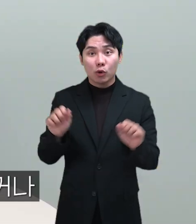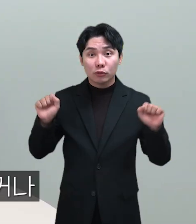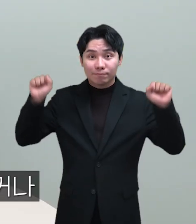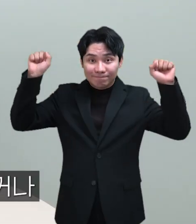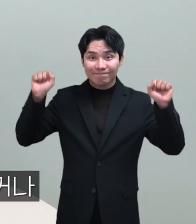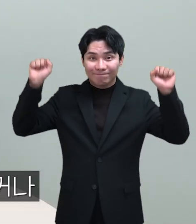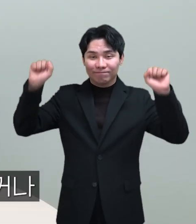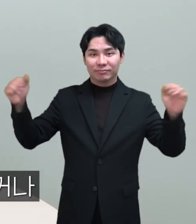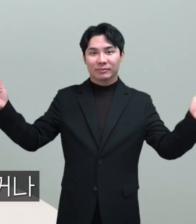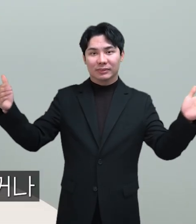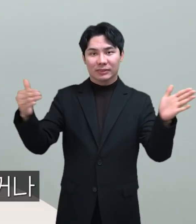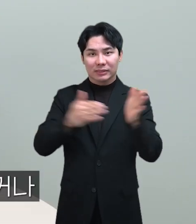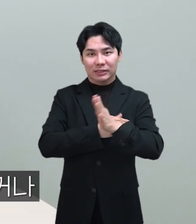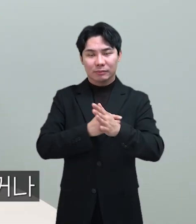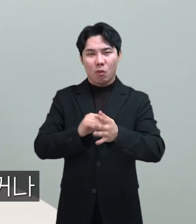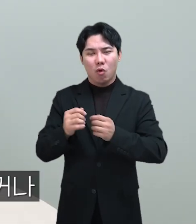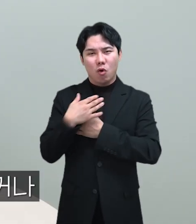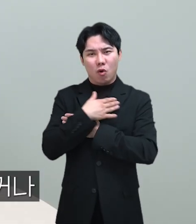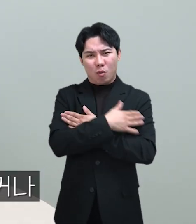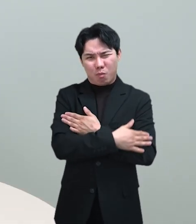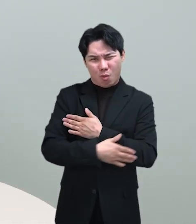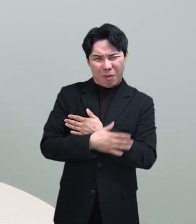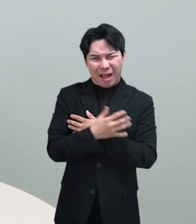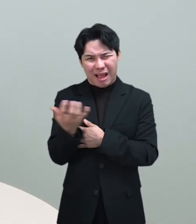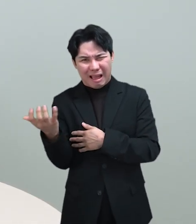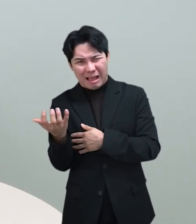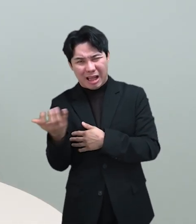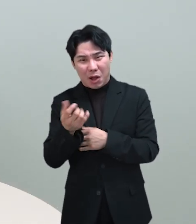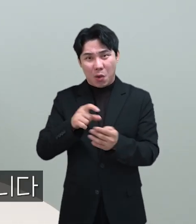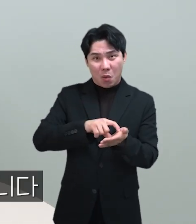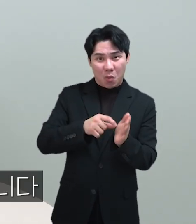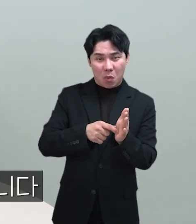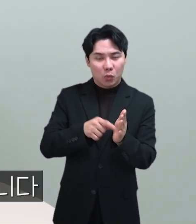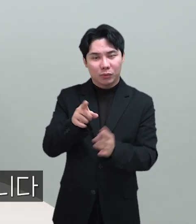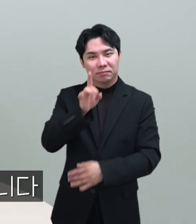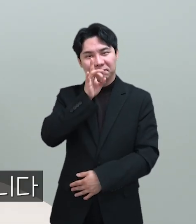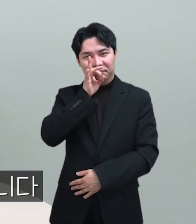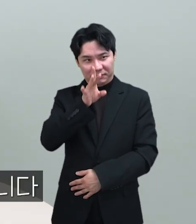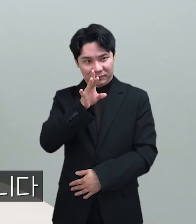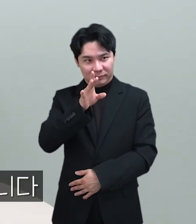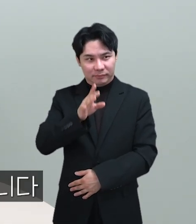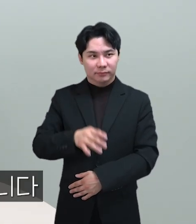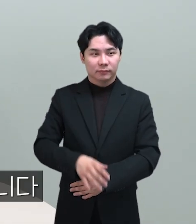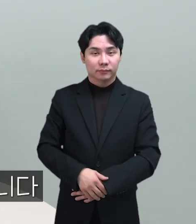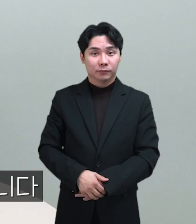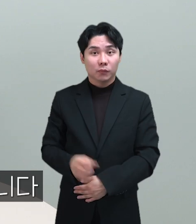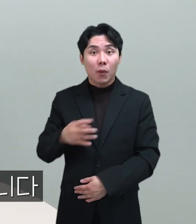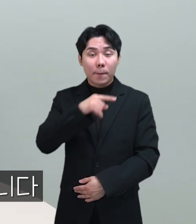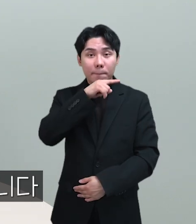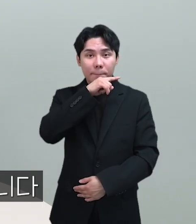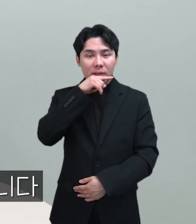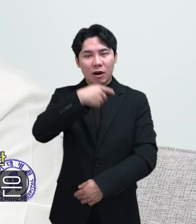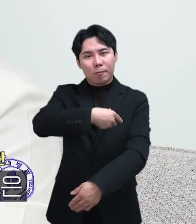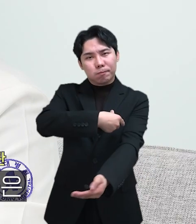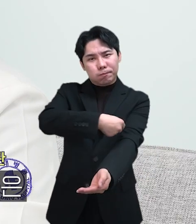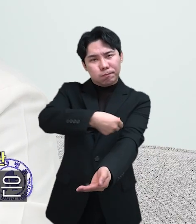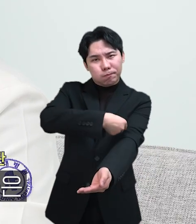있고요. 운동을 하는데 하고 나서 근육통을 느끼거나 며칠 동안 알이 배겨서 힘들 정도로 하는 것도 역시 좋지는